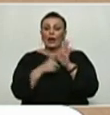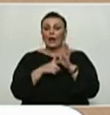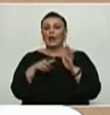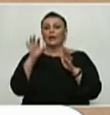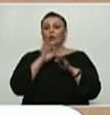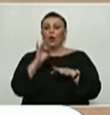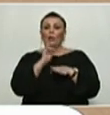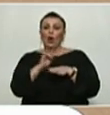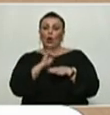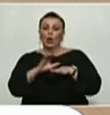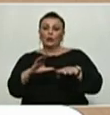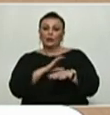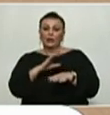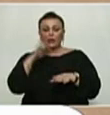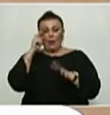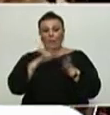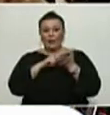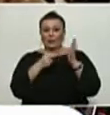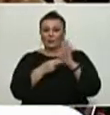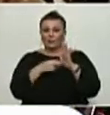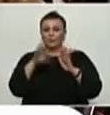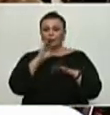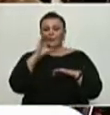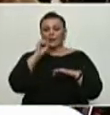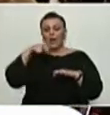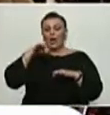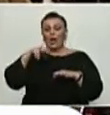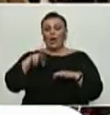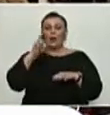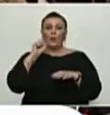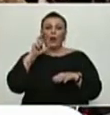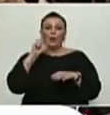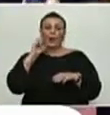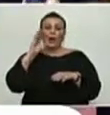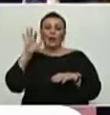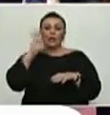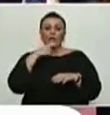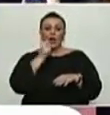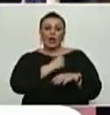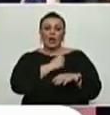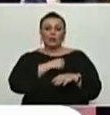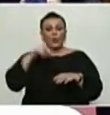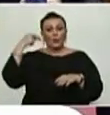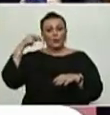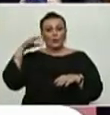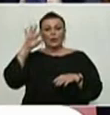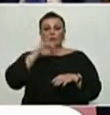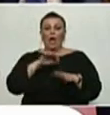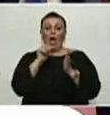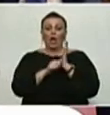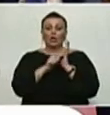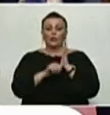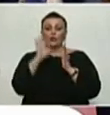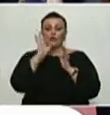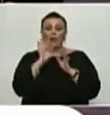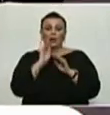daha protezin qoyulması planlaşdırılır. Sahil Babayev şəhid ailələri və qazilərin prezident təqaüdünün məbləğinin 60%